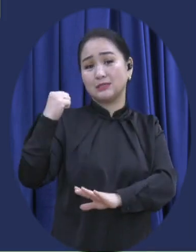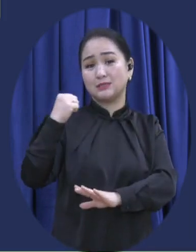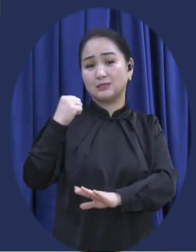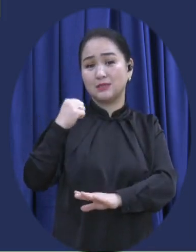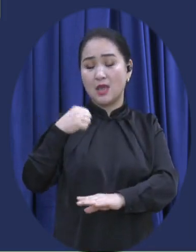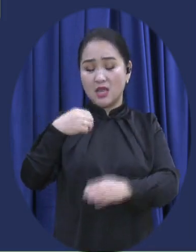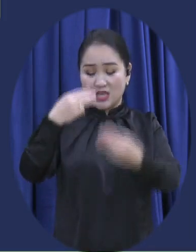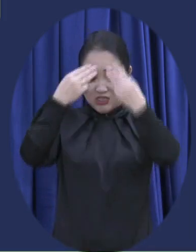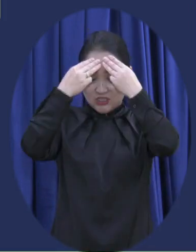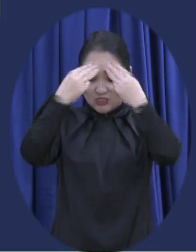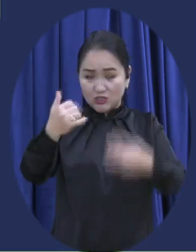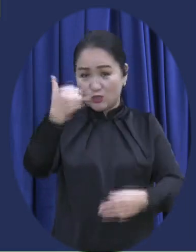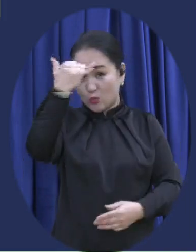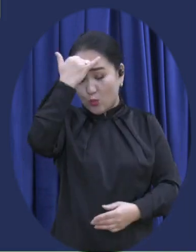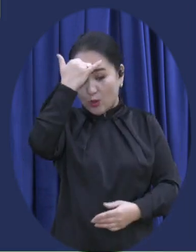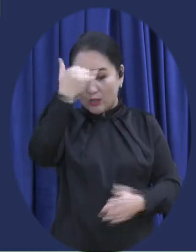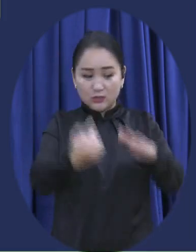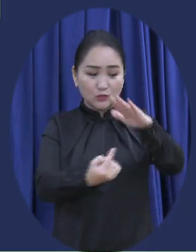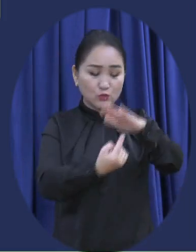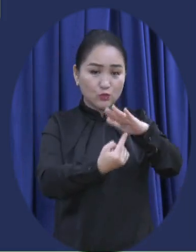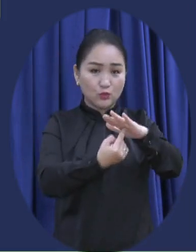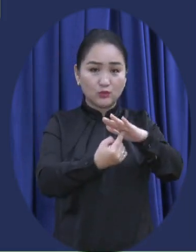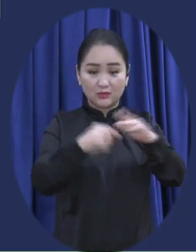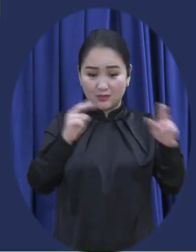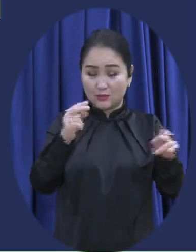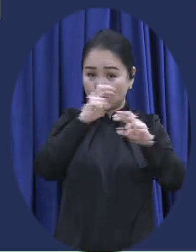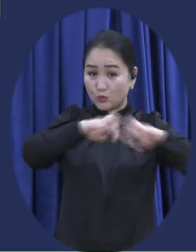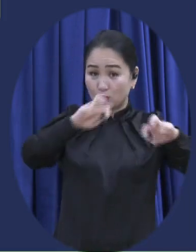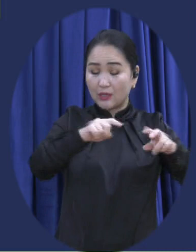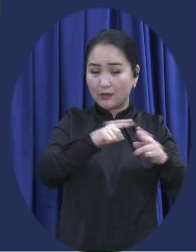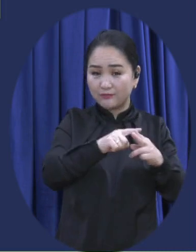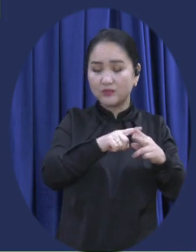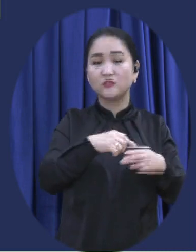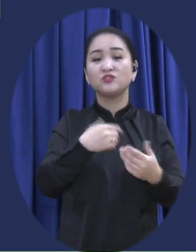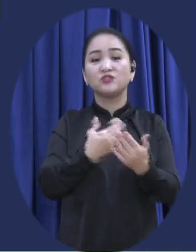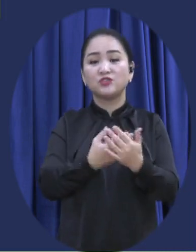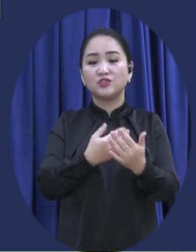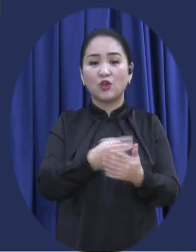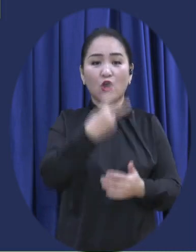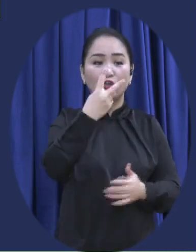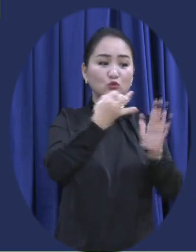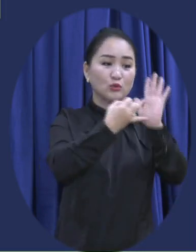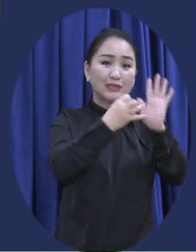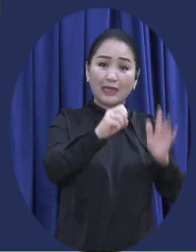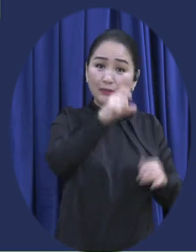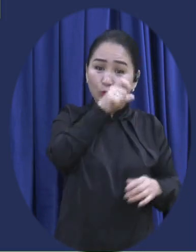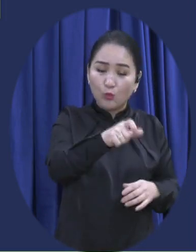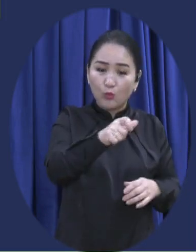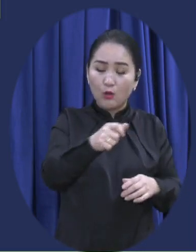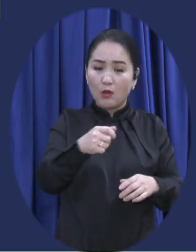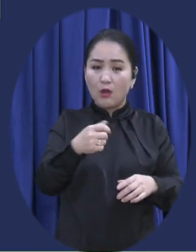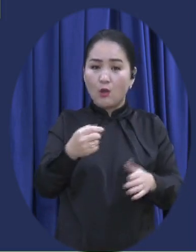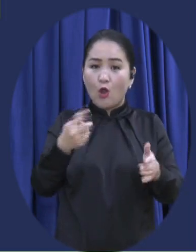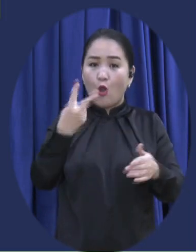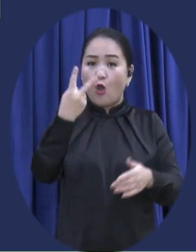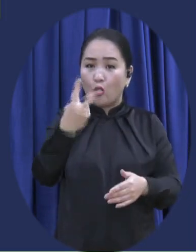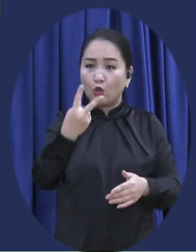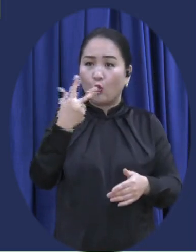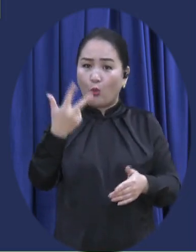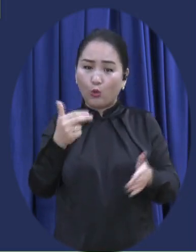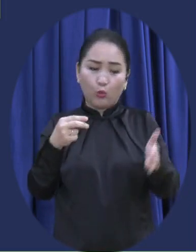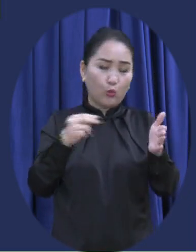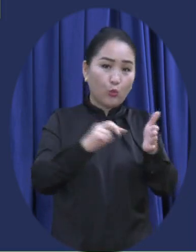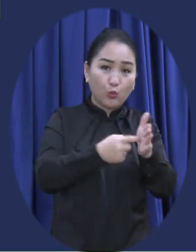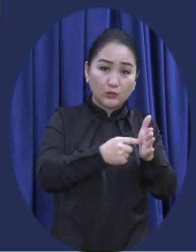үндэслэсэн асуудал. Өнөөдөр 270 хэдэн тохиолдол 3-4 дахин өсөх эрсдэл байсан байж магадгүй. Хариу арга хэмжээ богино авсан учраас бид нар